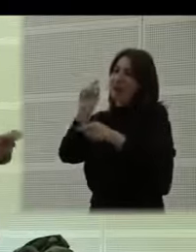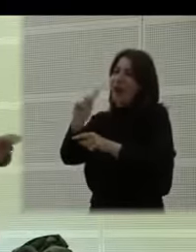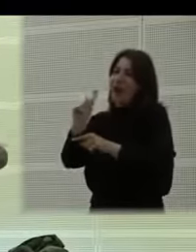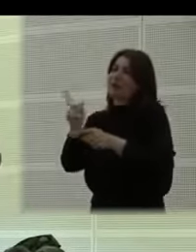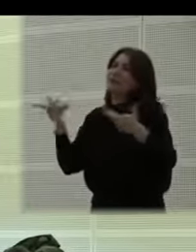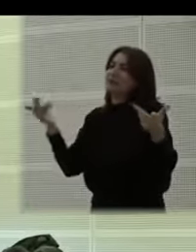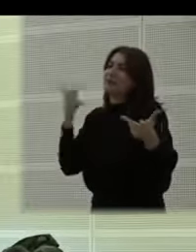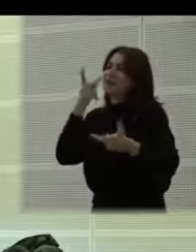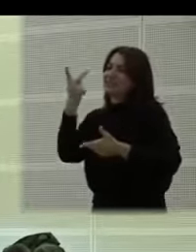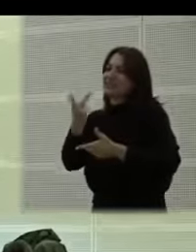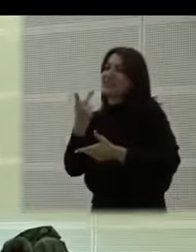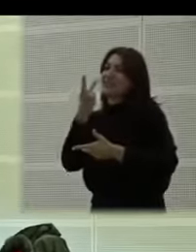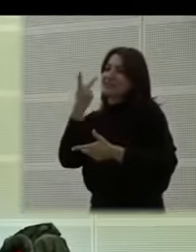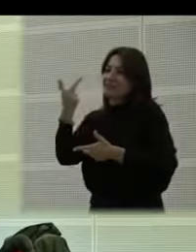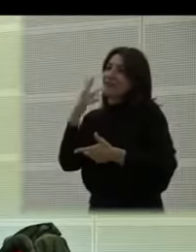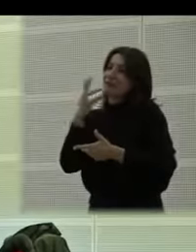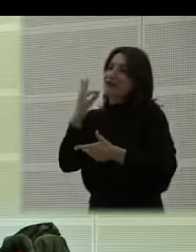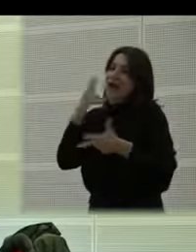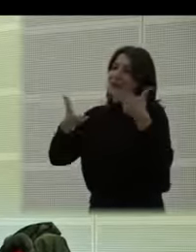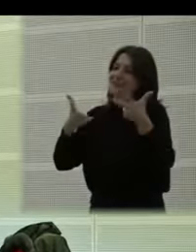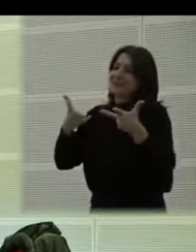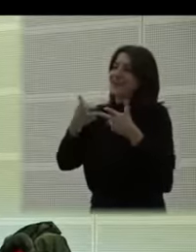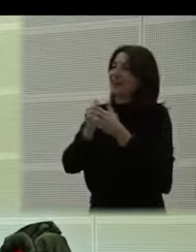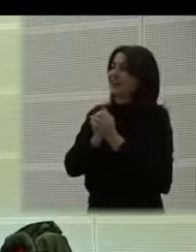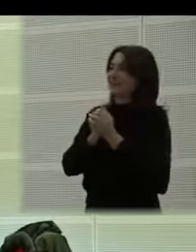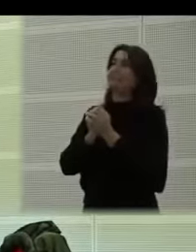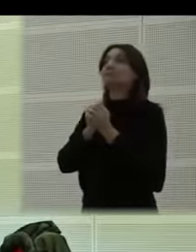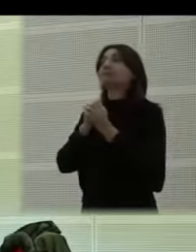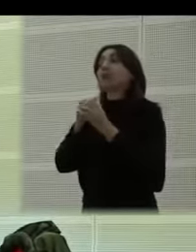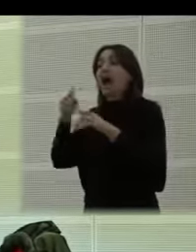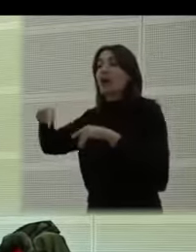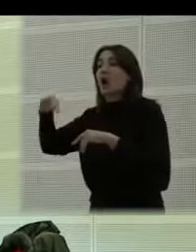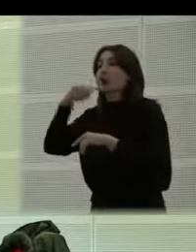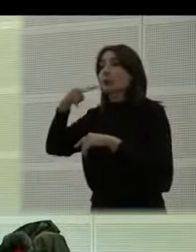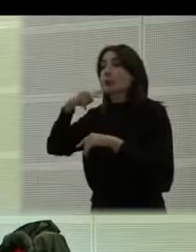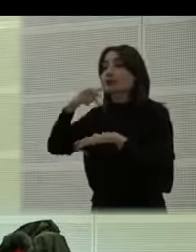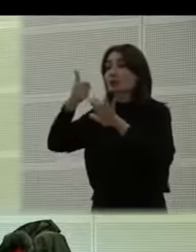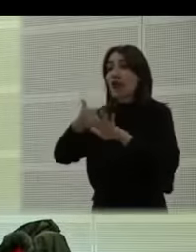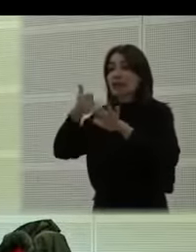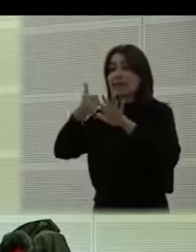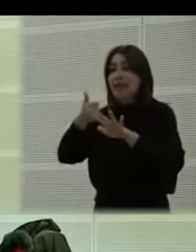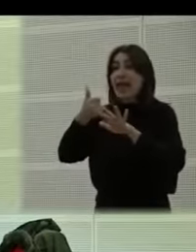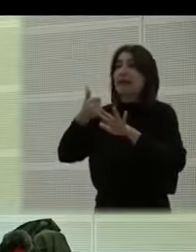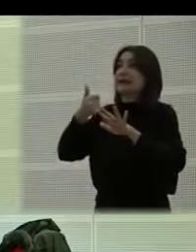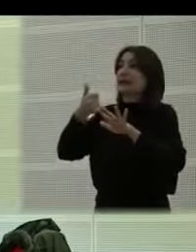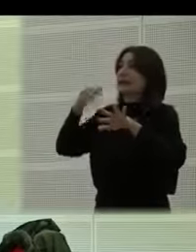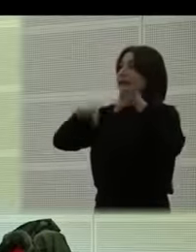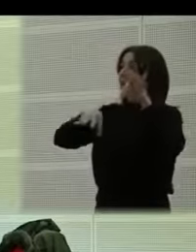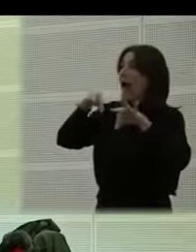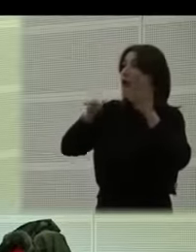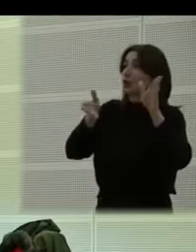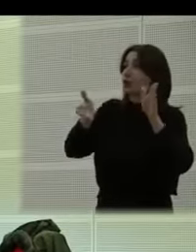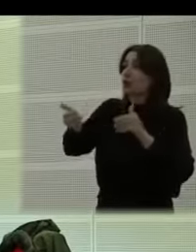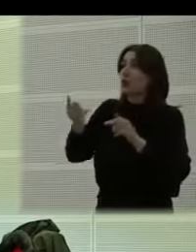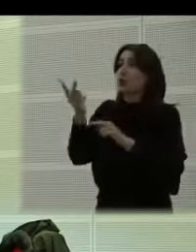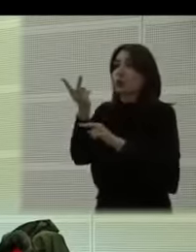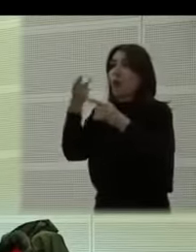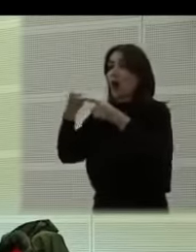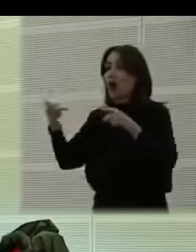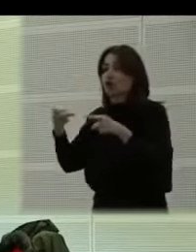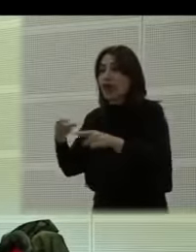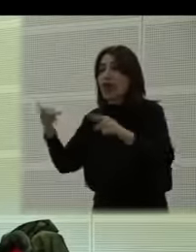E lei è veramente molto brava. Vi ricordo, al Teatro Studio alle 18, alle 18:15 qui, ci sono due concerti di Natale